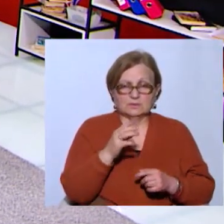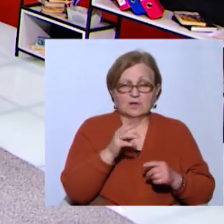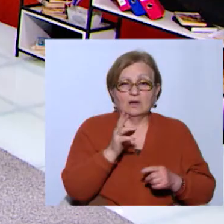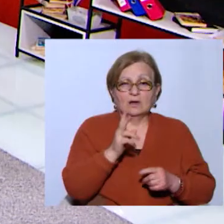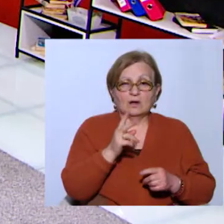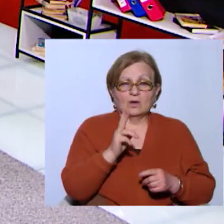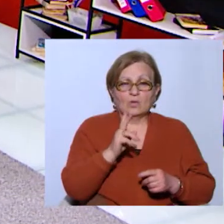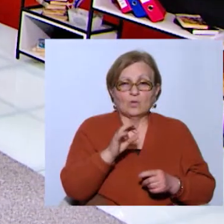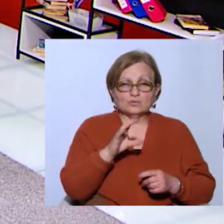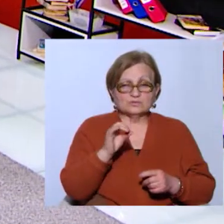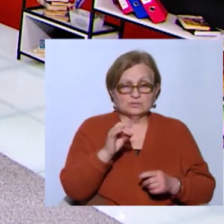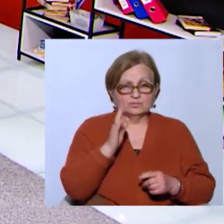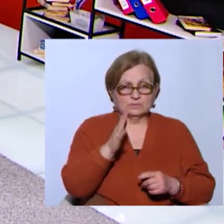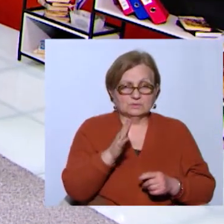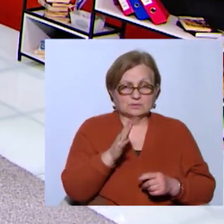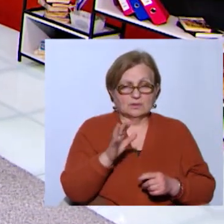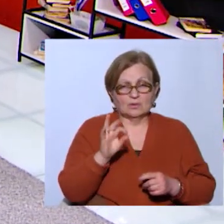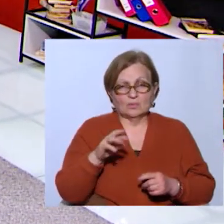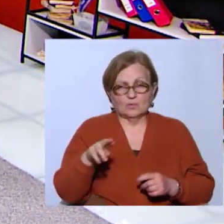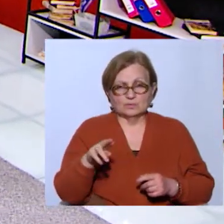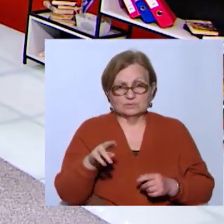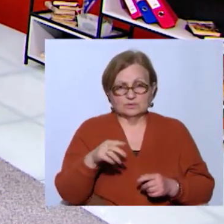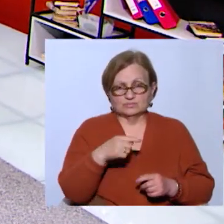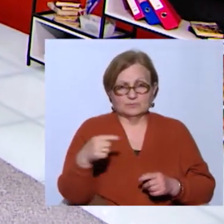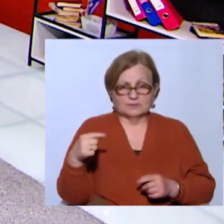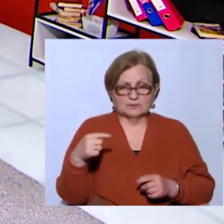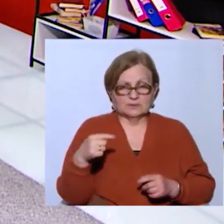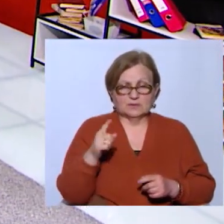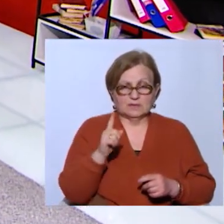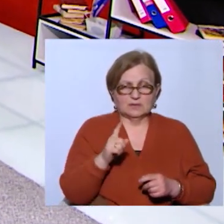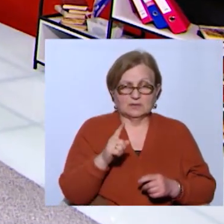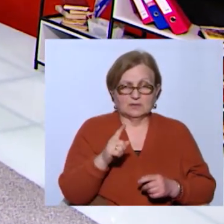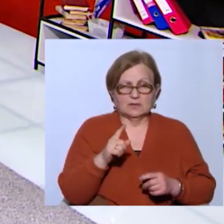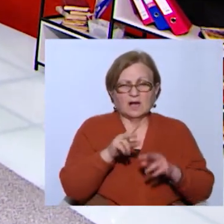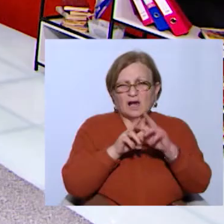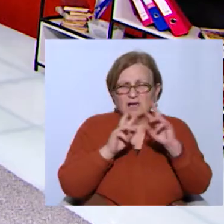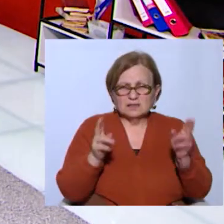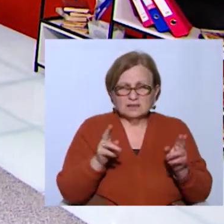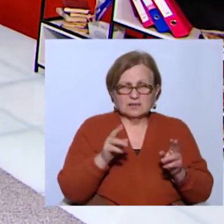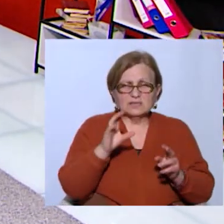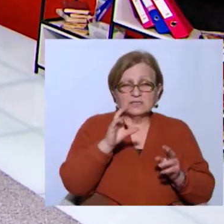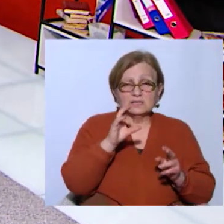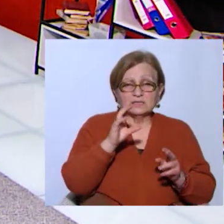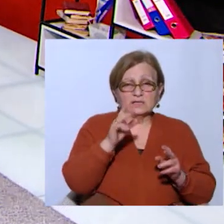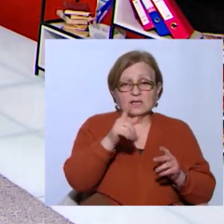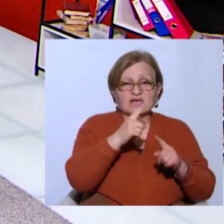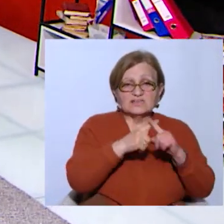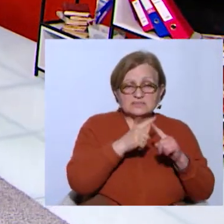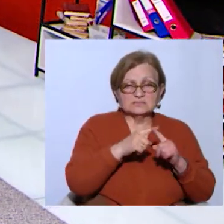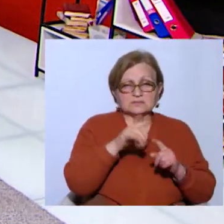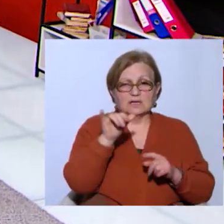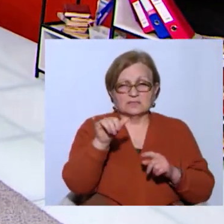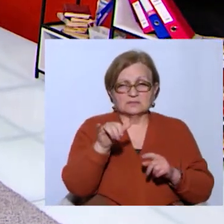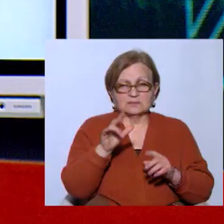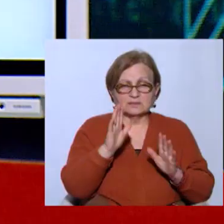კოსინუსი 30 გრადუსი იქნება OD შეფარდებული 1-თან. ანალოგიურად X-ი და Y-ი ახლას დაკავშირებული